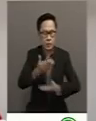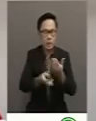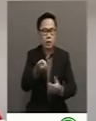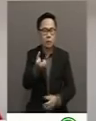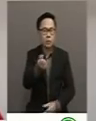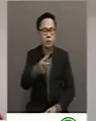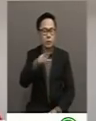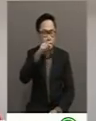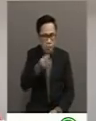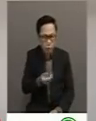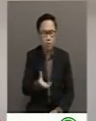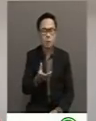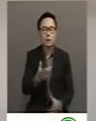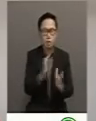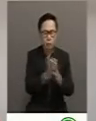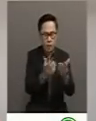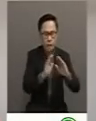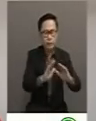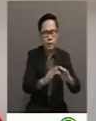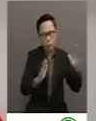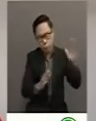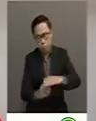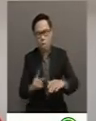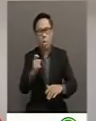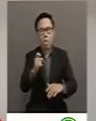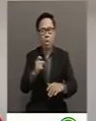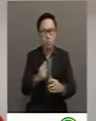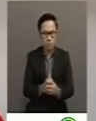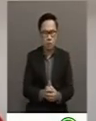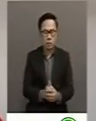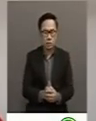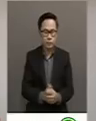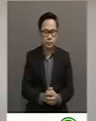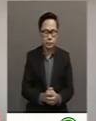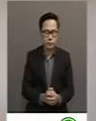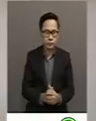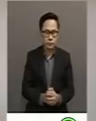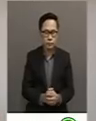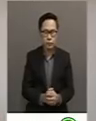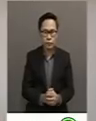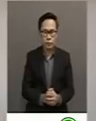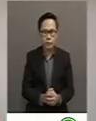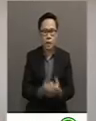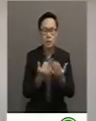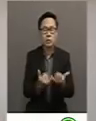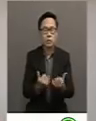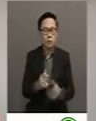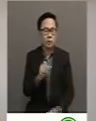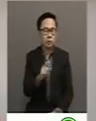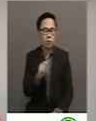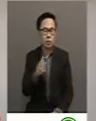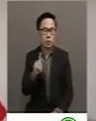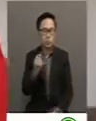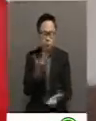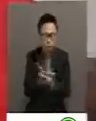ค่ะเป็นพวกข้าวเหนียวเสียหายจุดน้ำไปนาน แล้วกับการที่เขามาช่วยเยียว